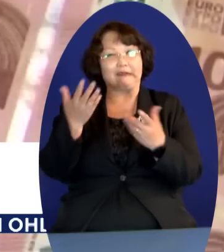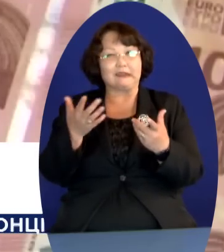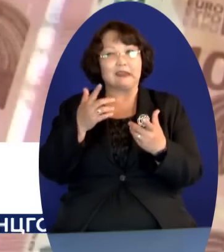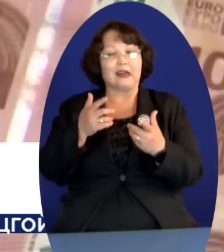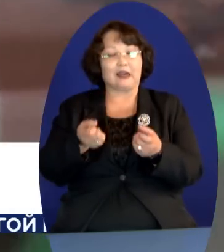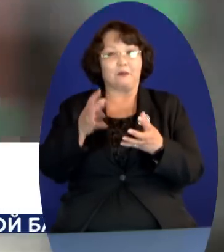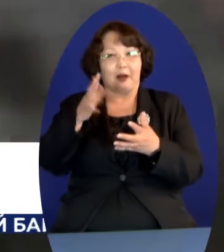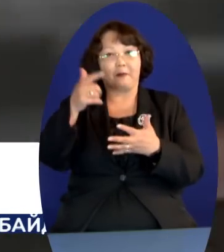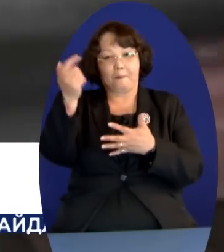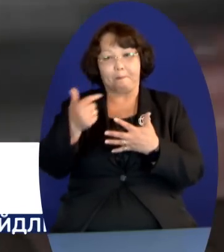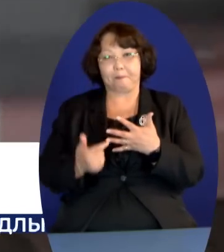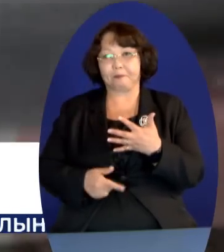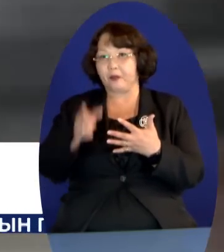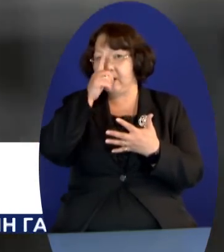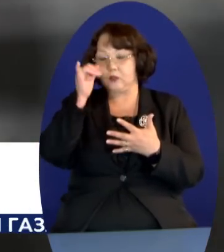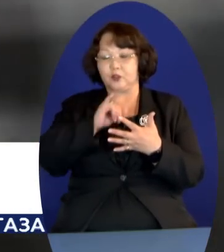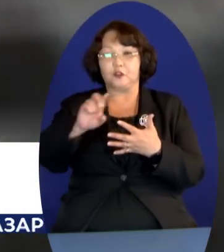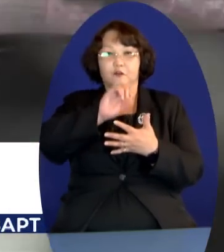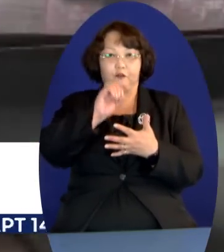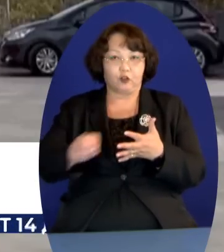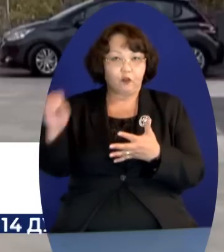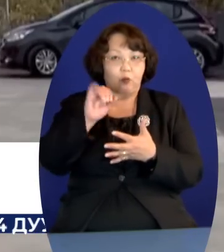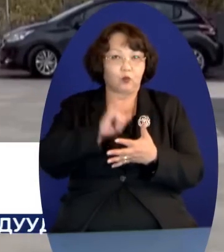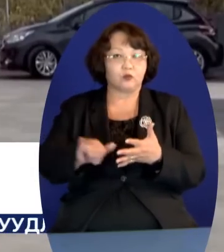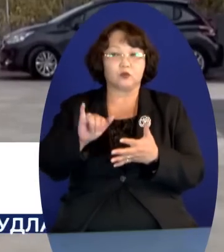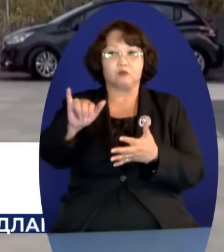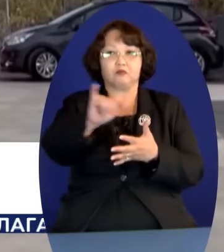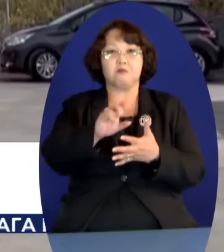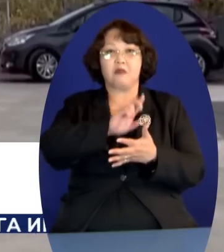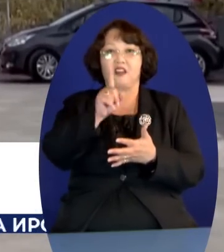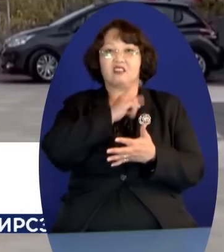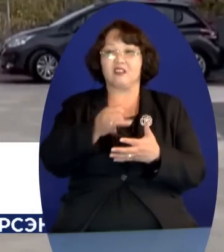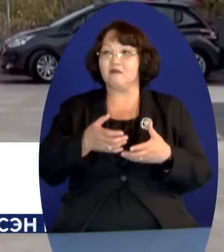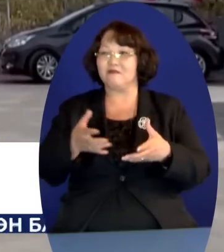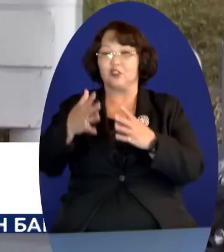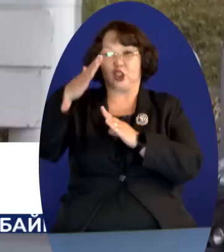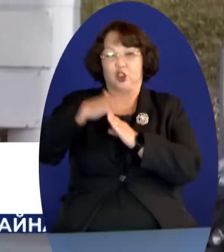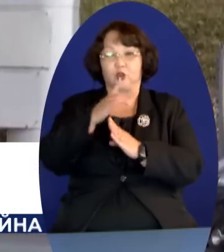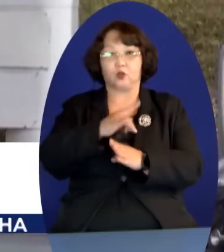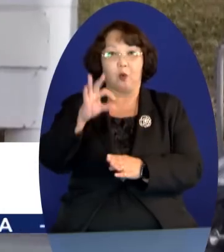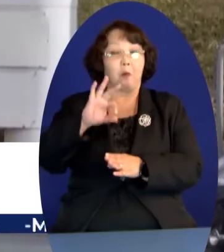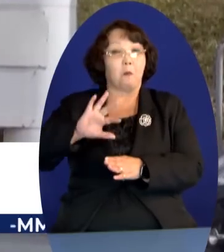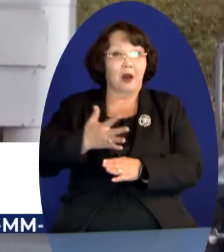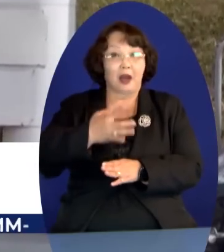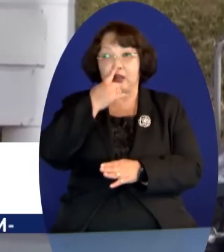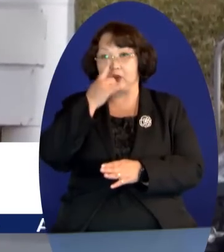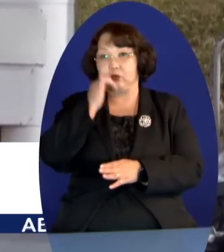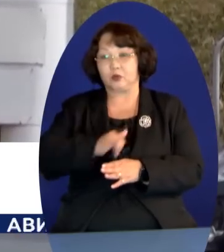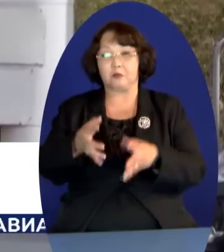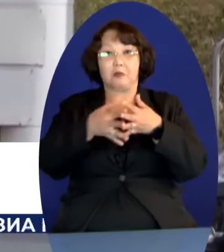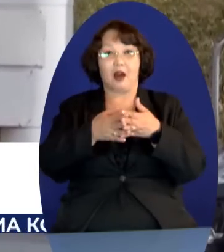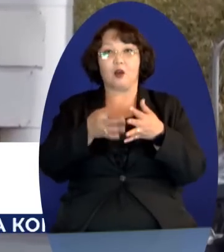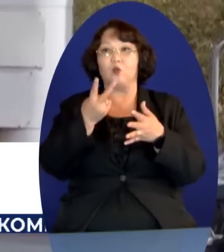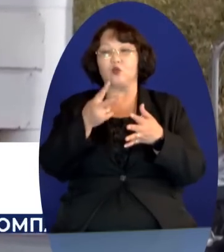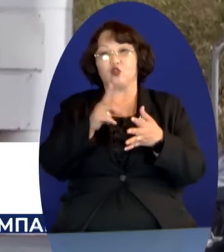сангаас нэрлэж байгаа. Орос Европ руу байгалийн хий нийлүүлэлтэд бүрэн зогсоож болзошгүй байгаа байдал, за хятадд өвл хөдлөх хөрөнгийн